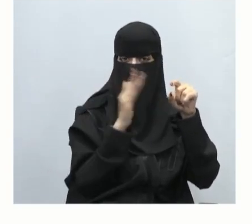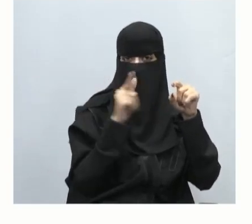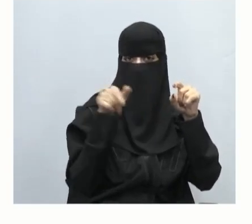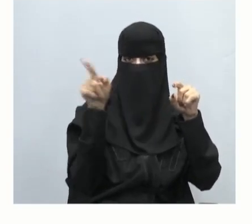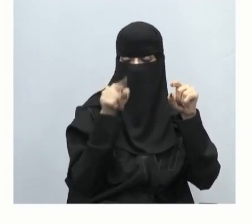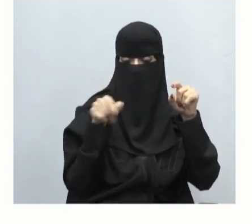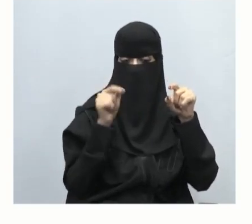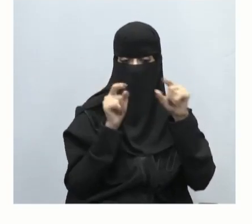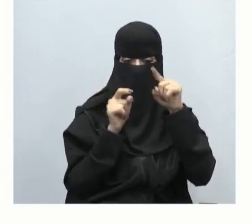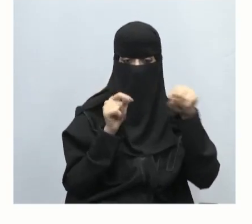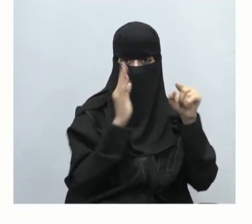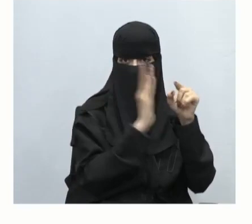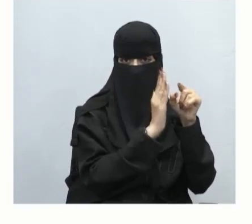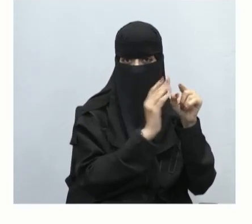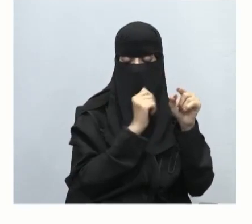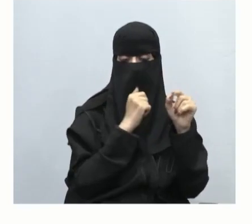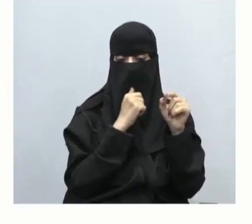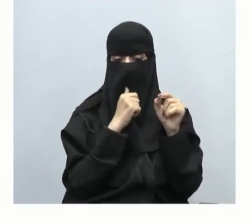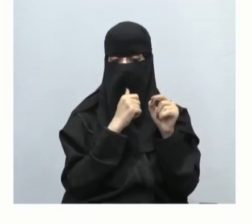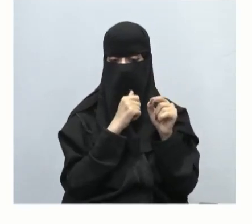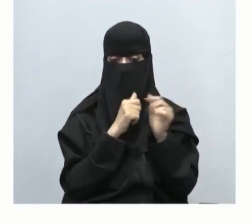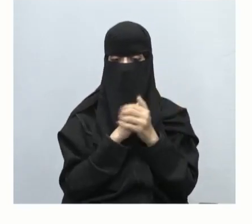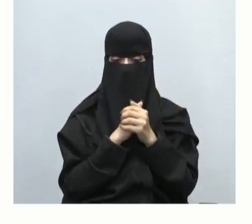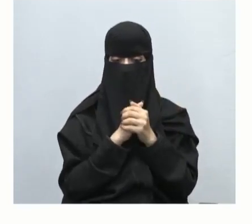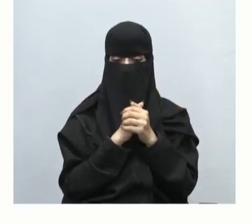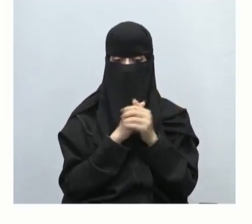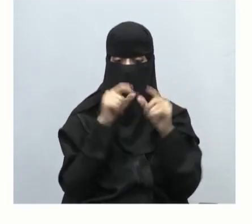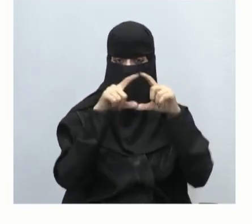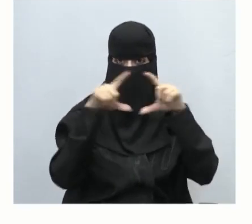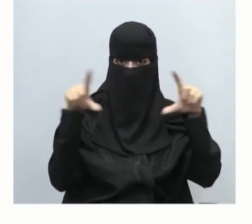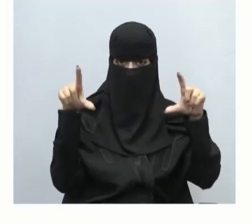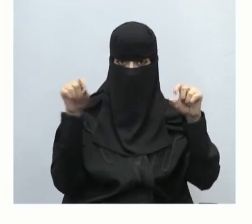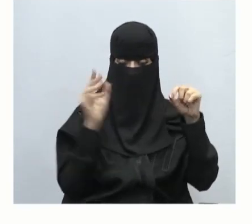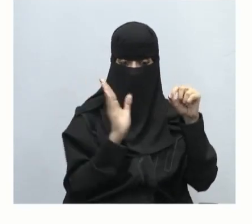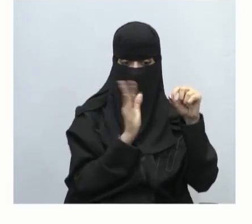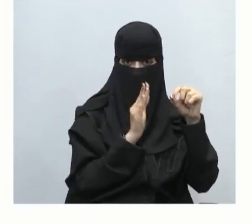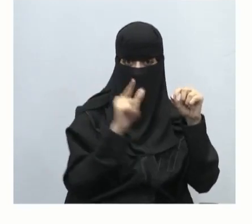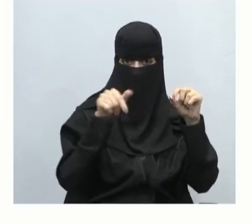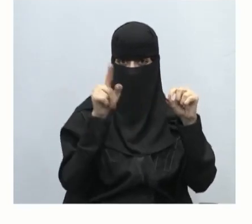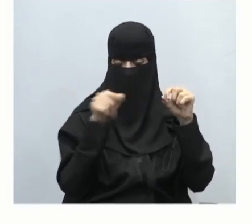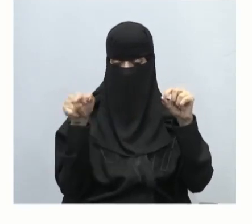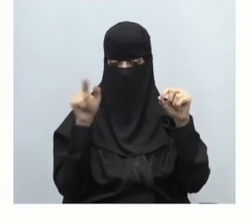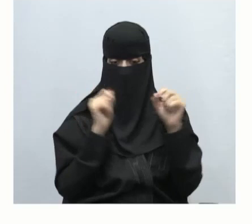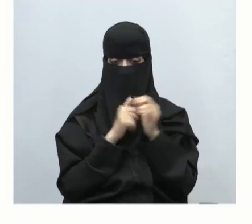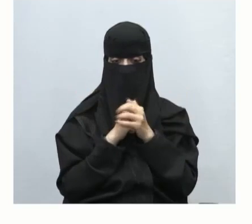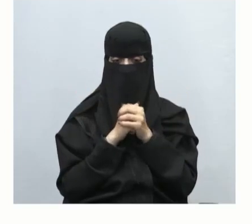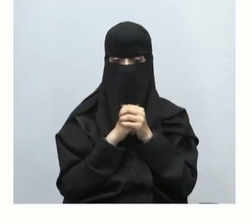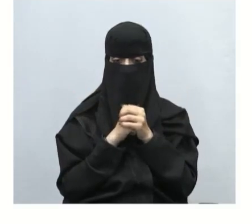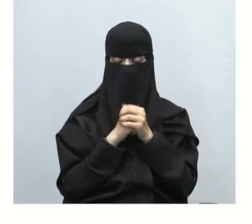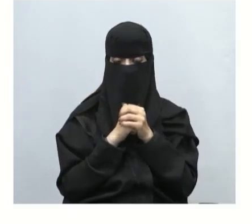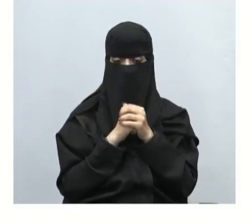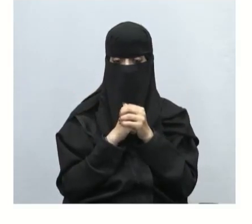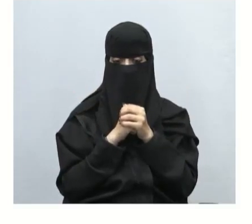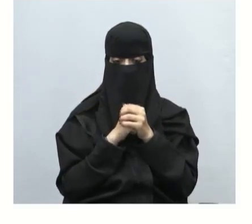المربع يعني في هذه المنطقه داخل المستطيل وخارج المربع